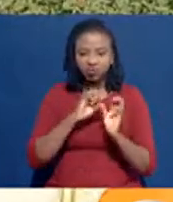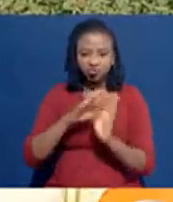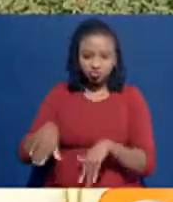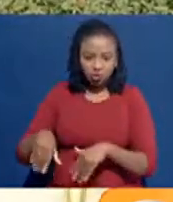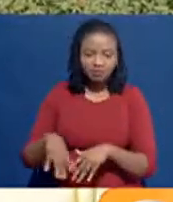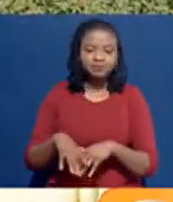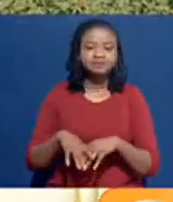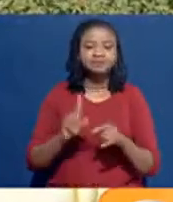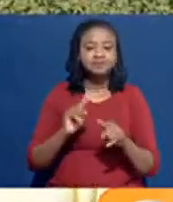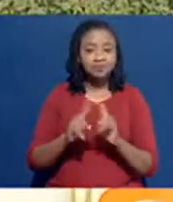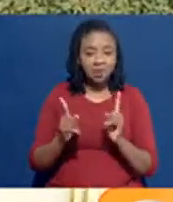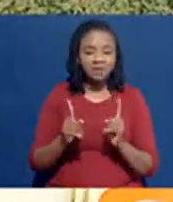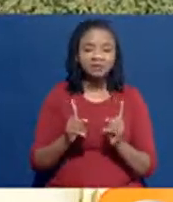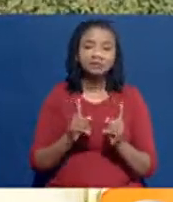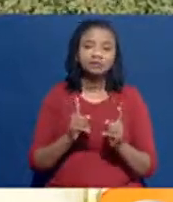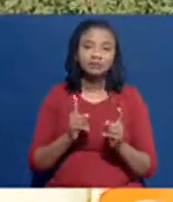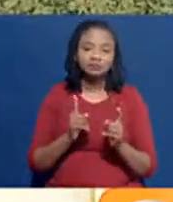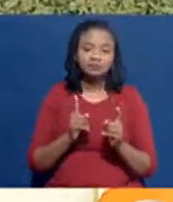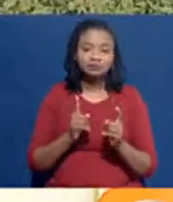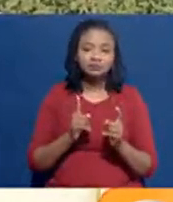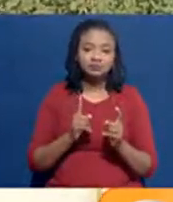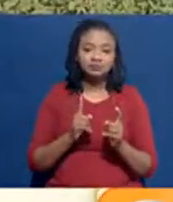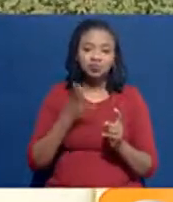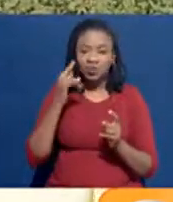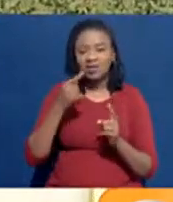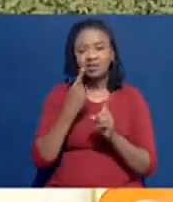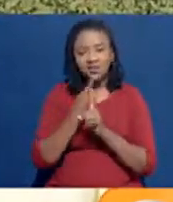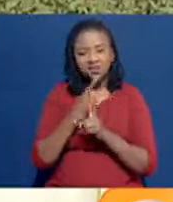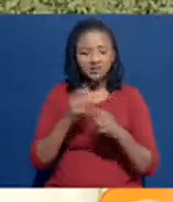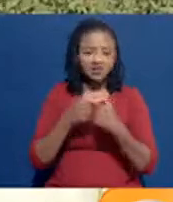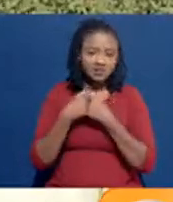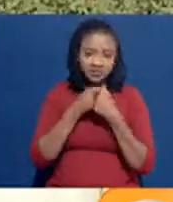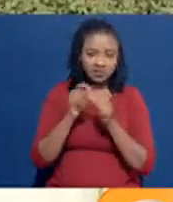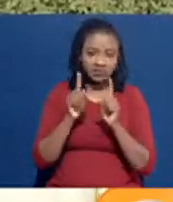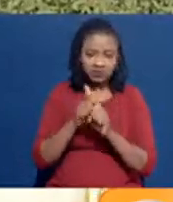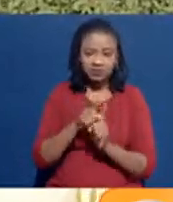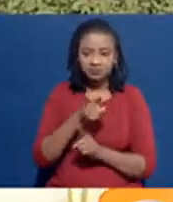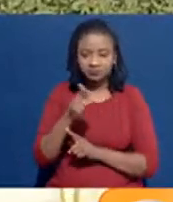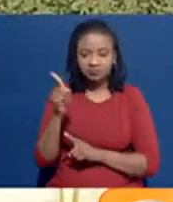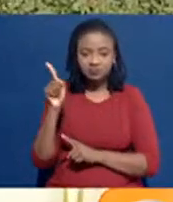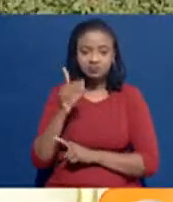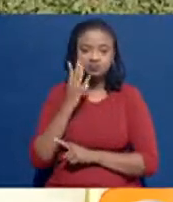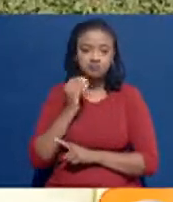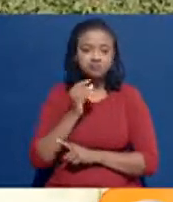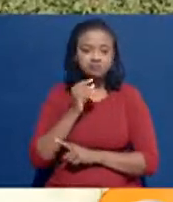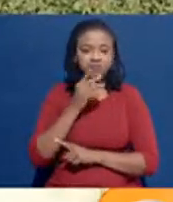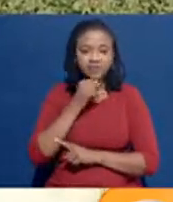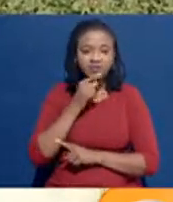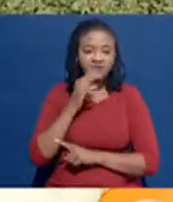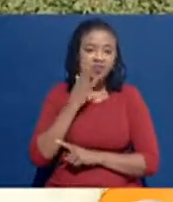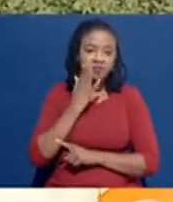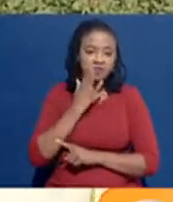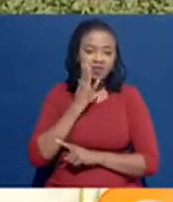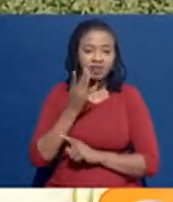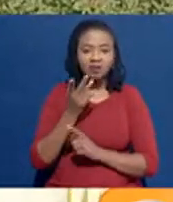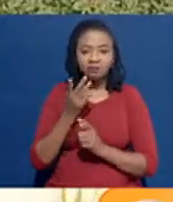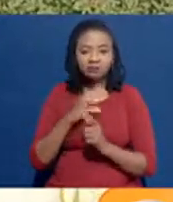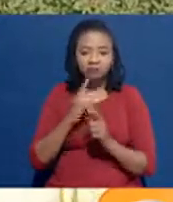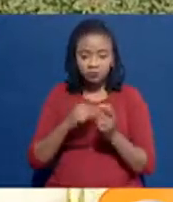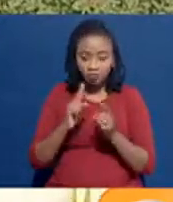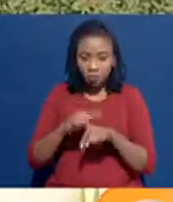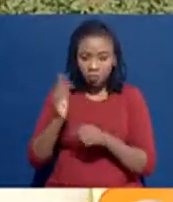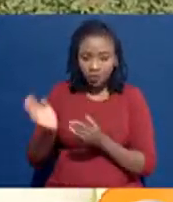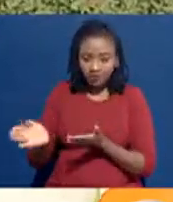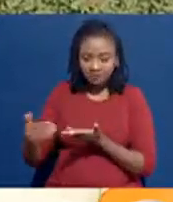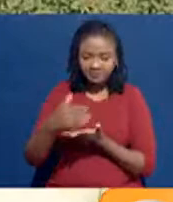ukulima ikatoeka. Sababu ya changamoto ambazo walikuwa nazipitia. Wakipeleka mazao yao